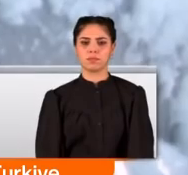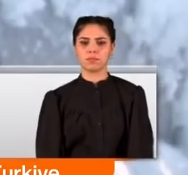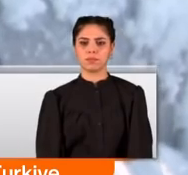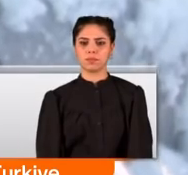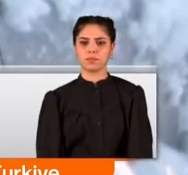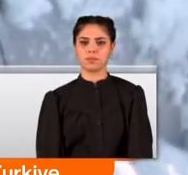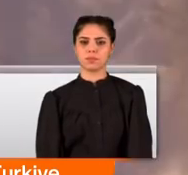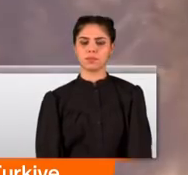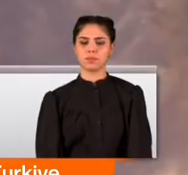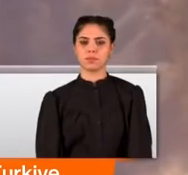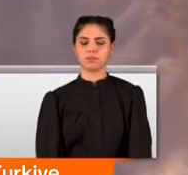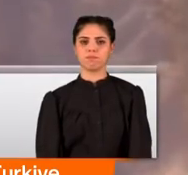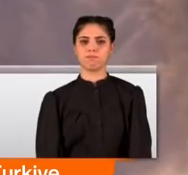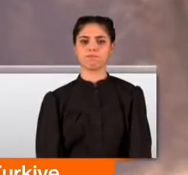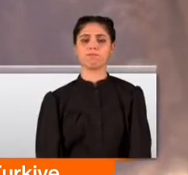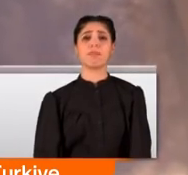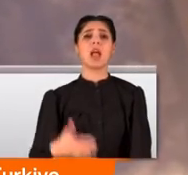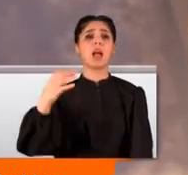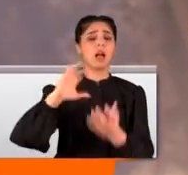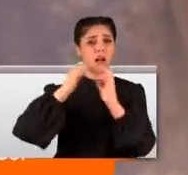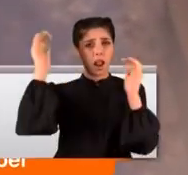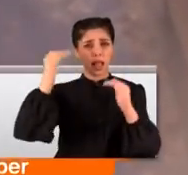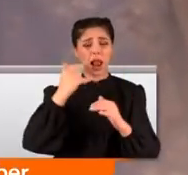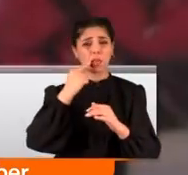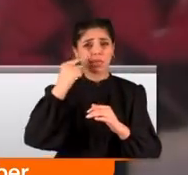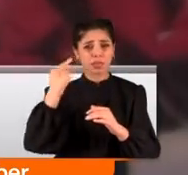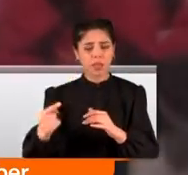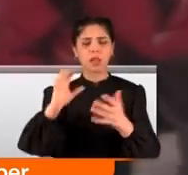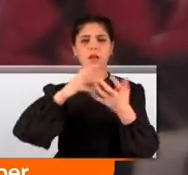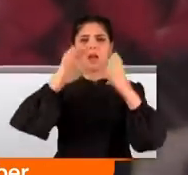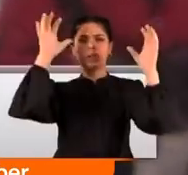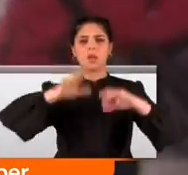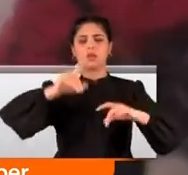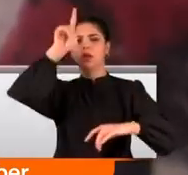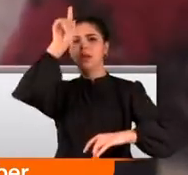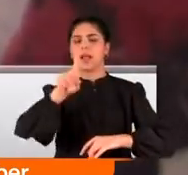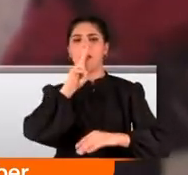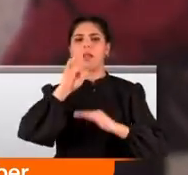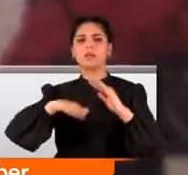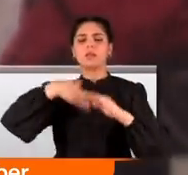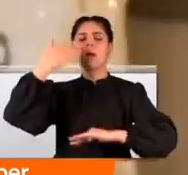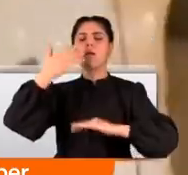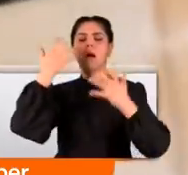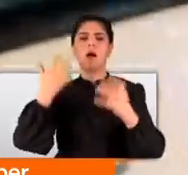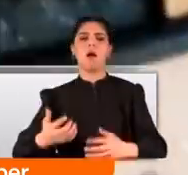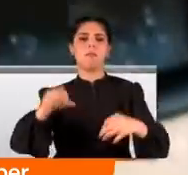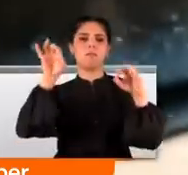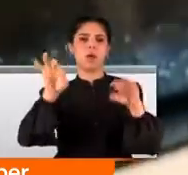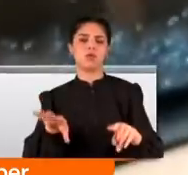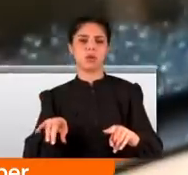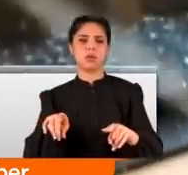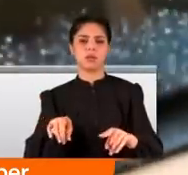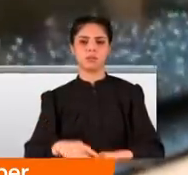Hayatımda 25 seneden beri. Geldi geliyor derken mega kenti vuran kar yağışı ilk şiddetini öğleden sonra gösterdi. Kaç saattir